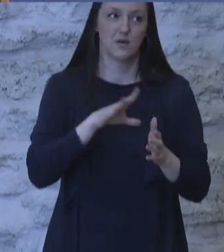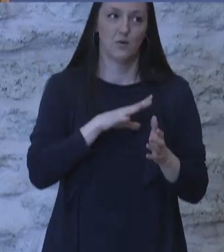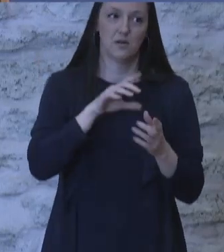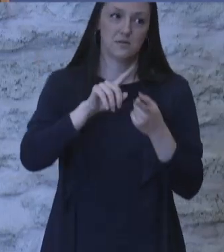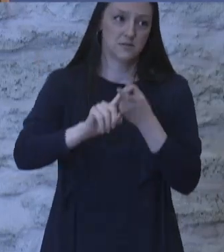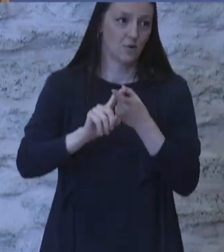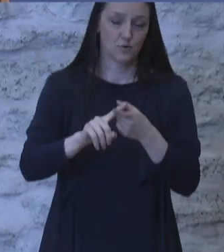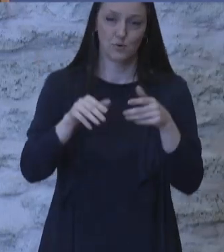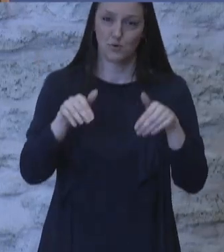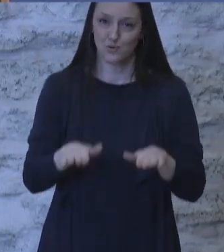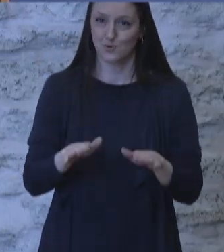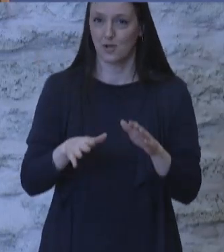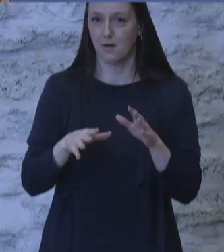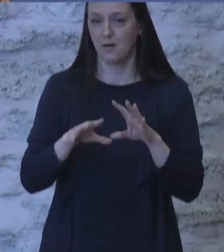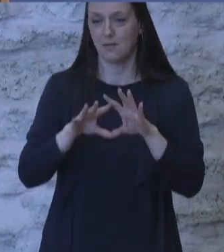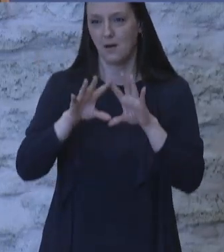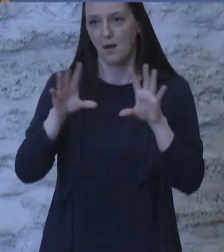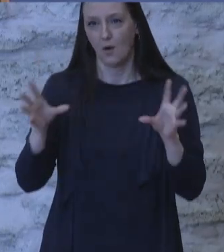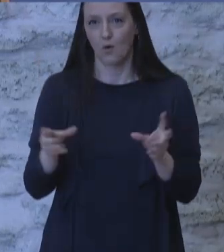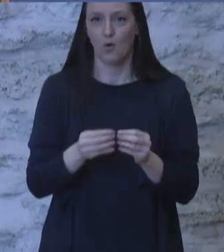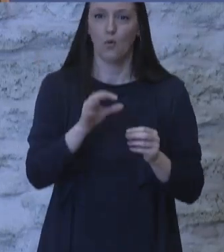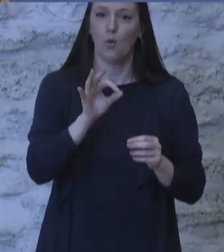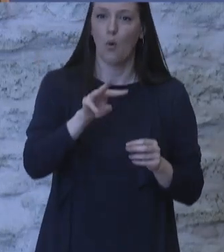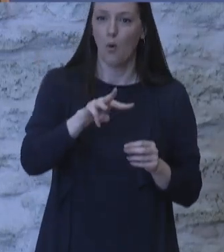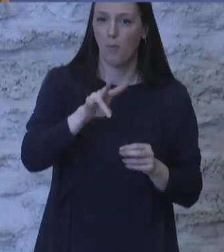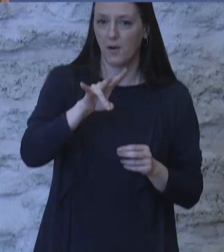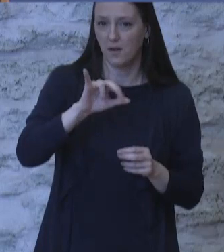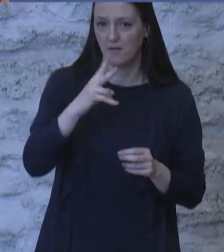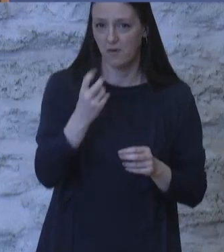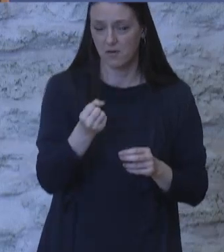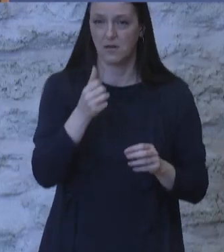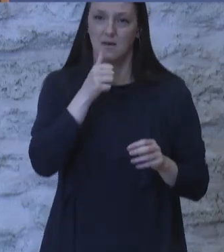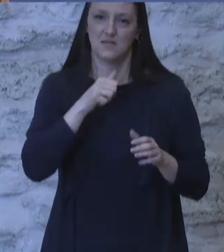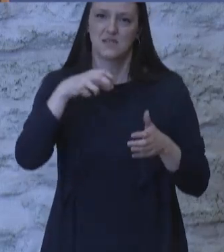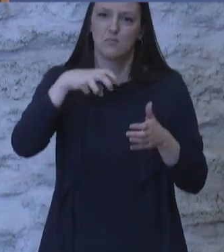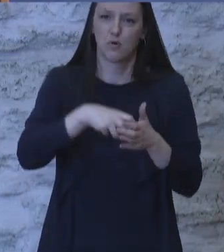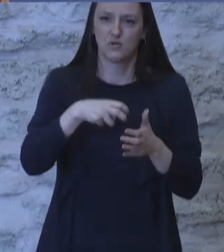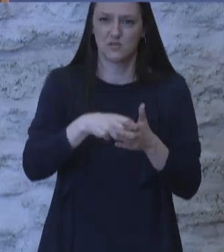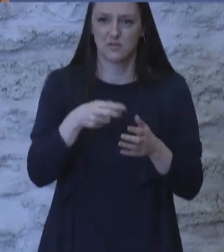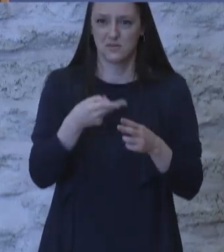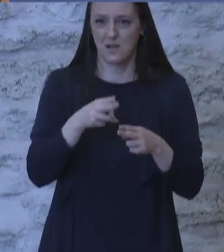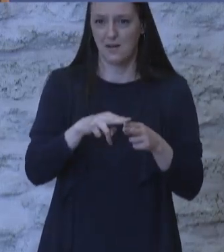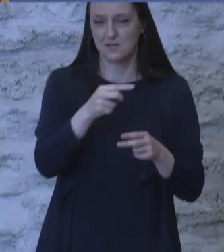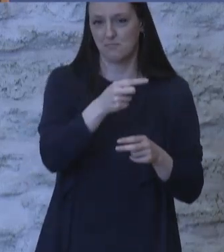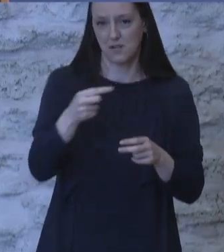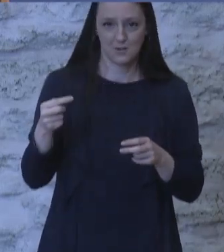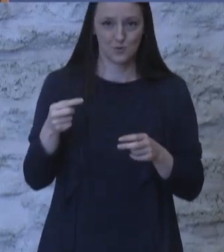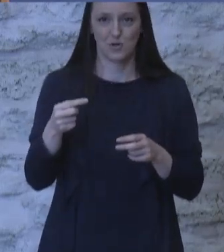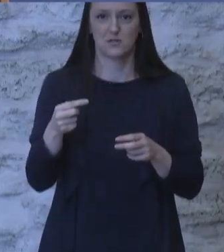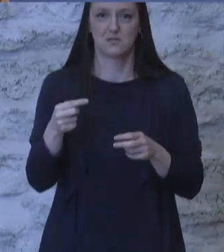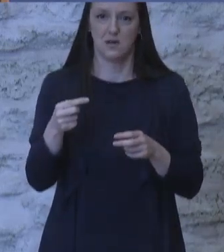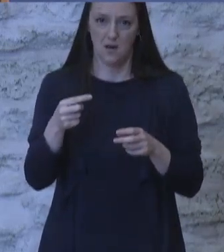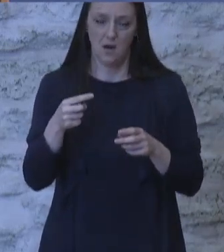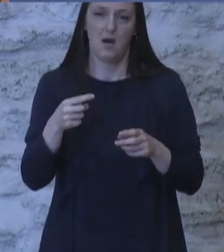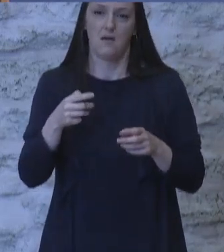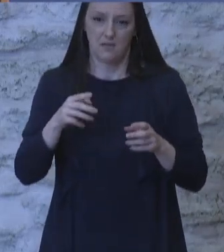otsusega, et kogus omnivate Eesti posti sellest miinusest lihtsalt nende jätkusuutlikust